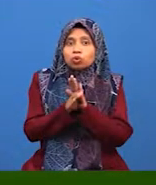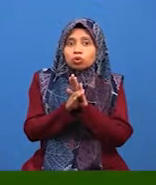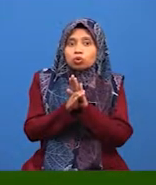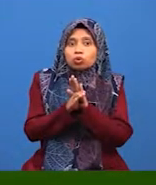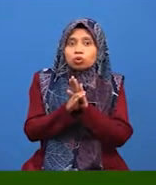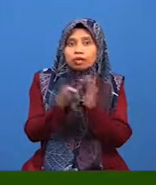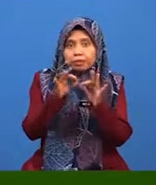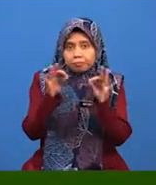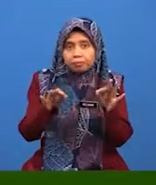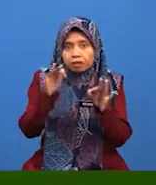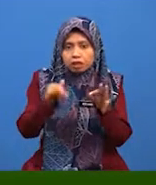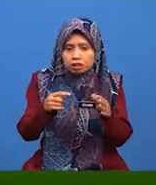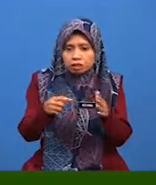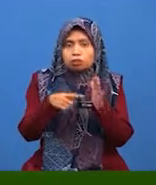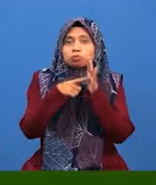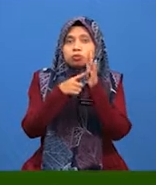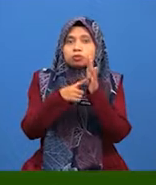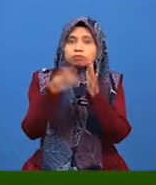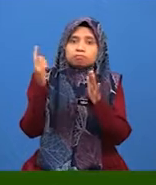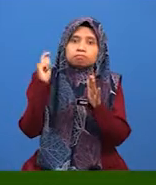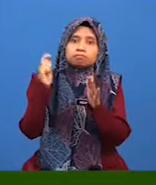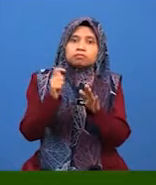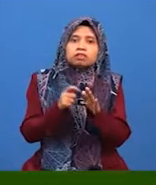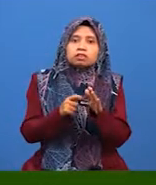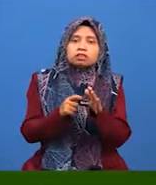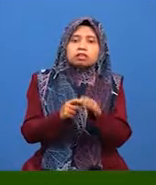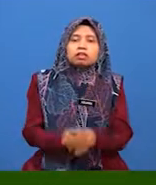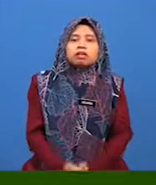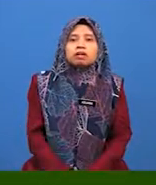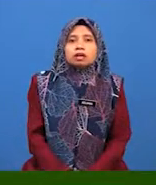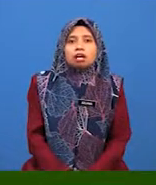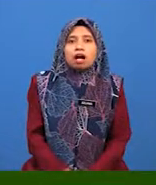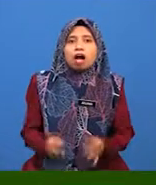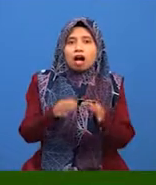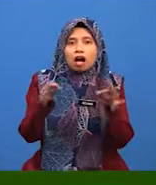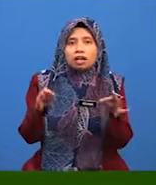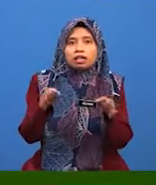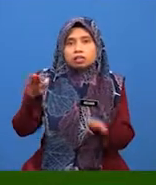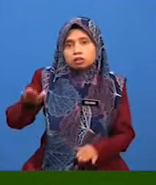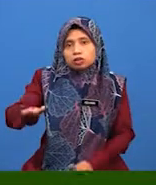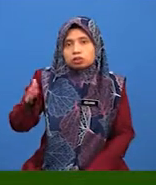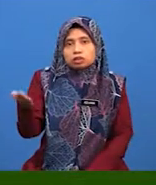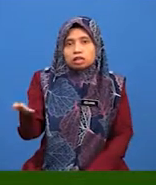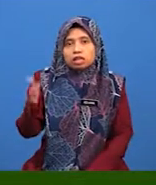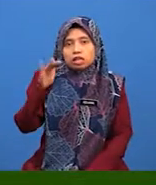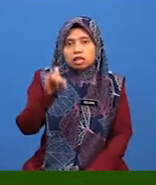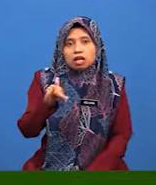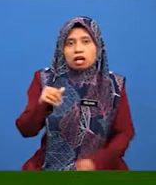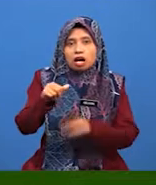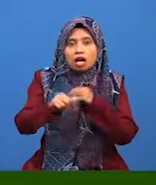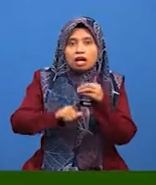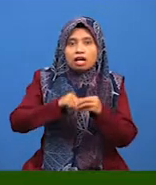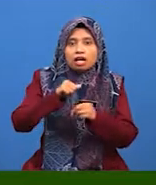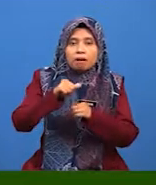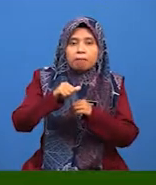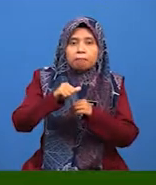Contoh-contoh ayat yang dipaparkan tadi merupakan ayat songsang yang mengalami